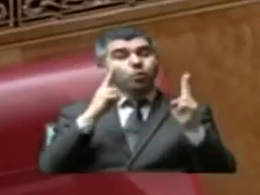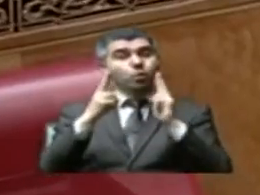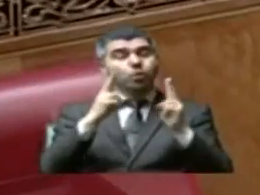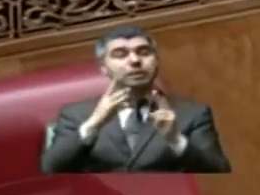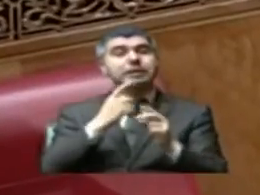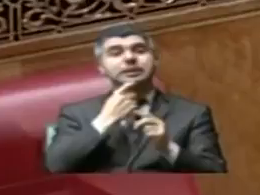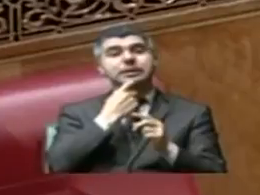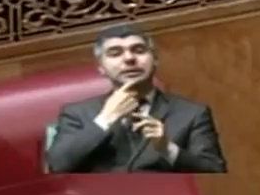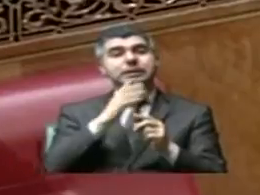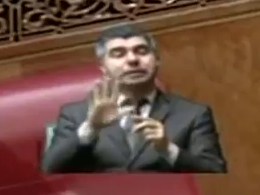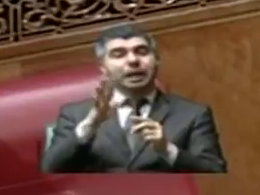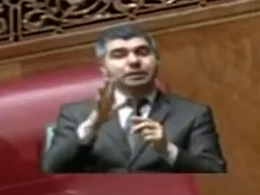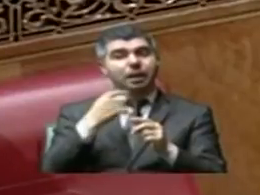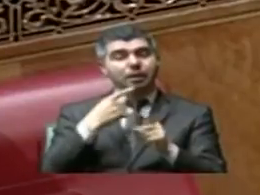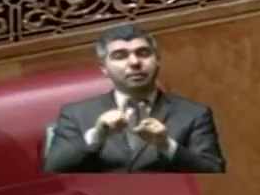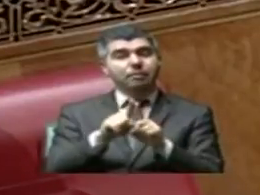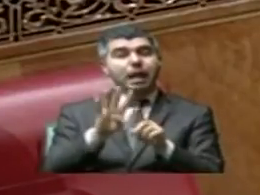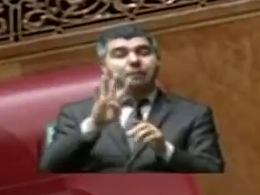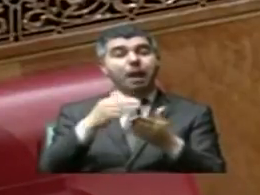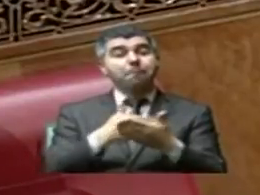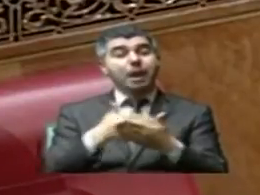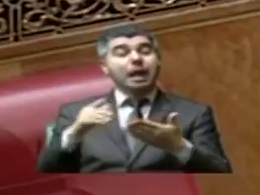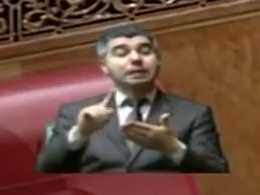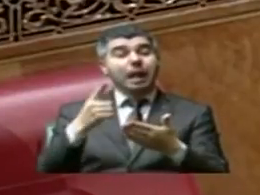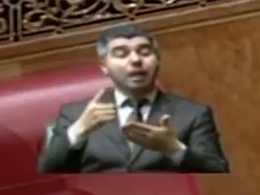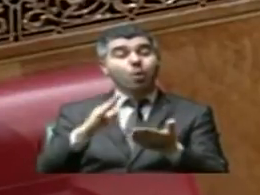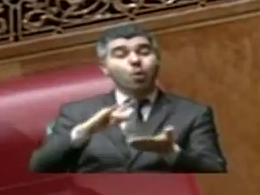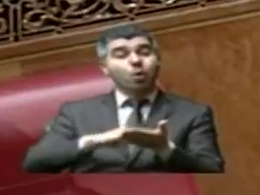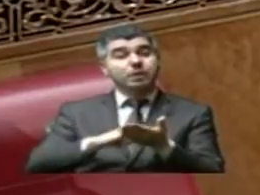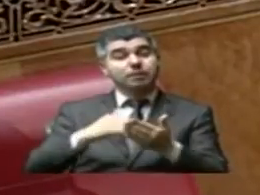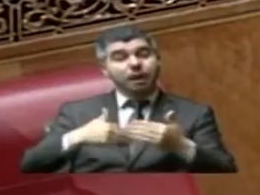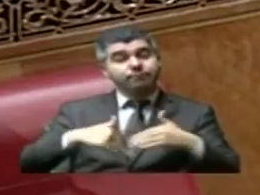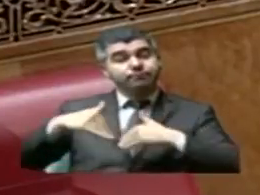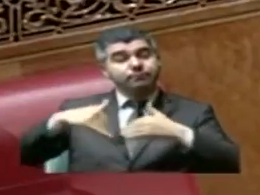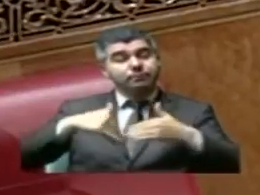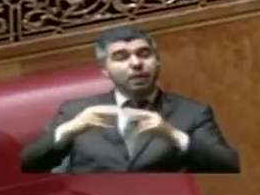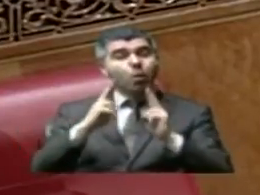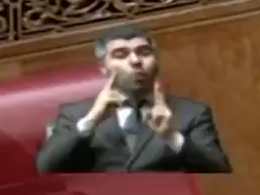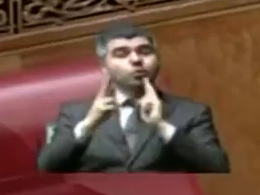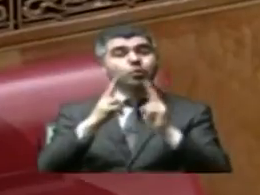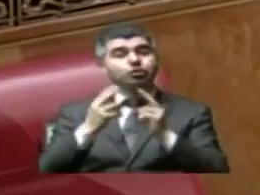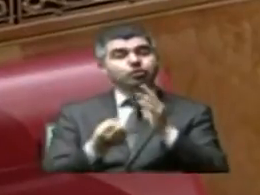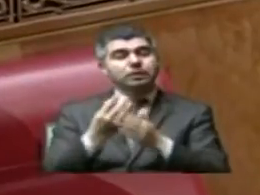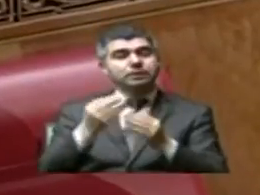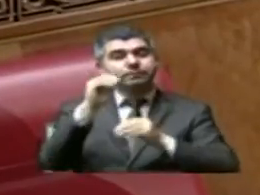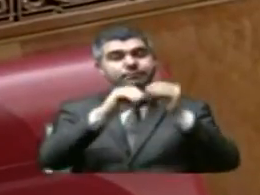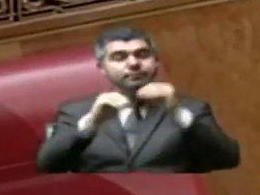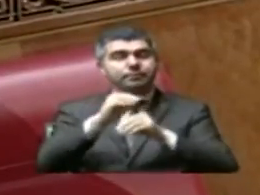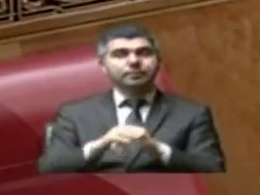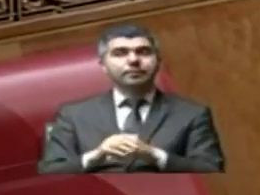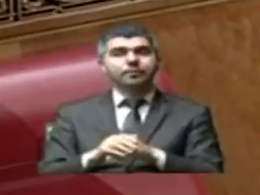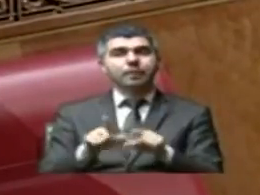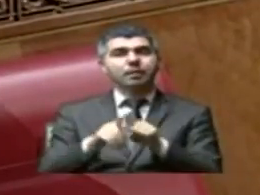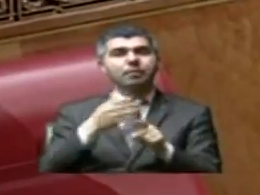كاين استمراريه في ان تكون هناك كذلك اخرى تستجيب، علما اننا عندما نتحدث عن الحسيمه في